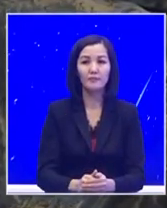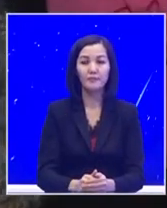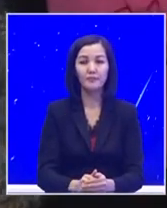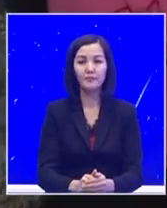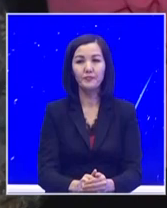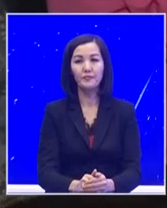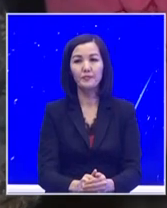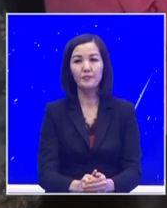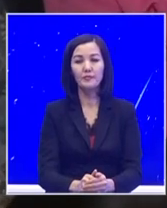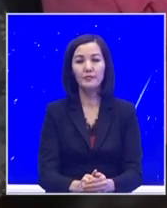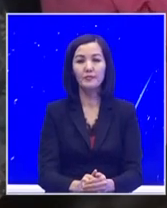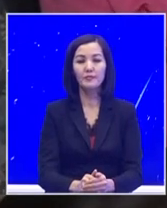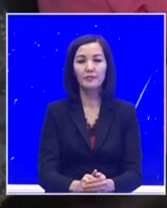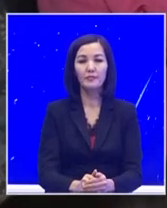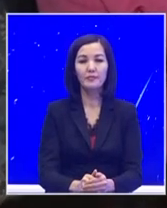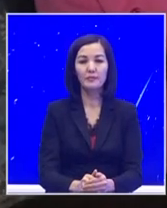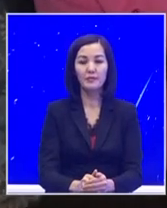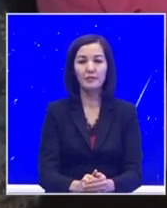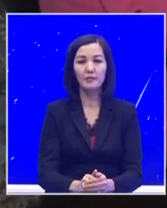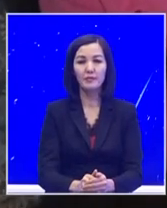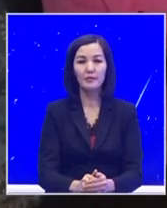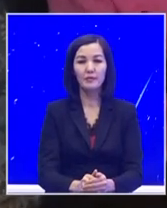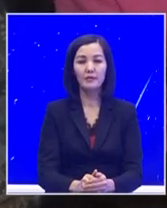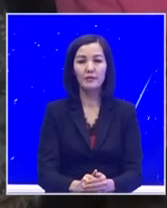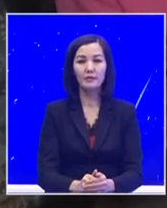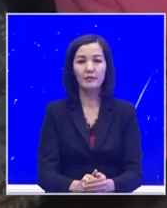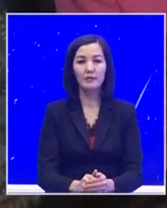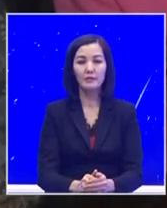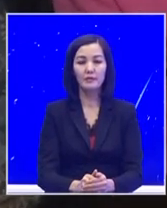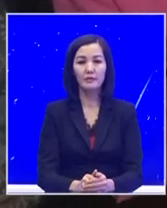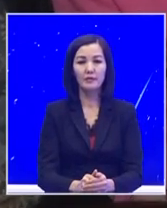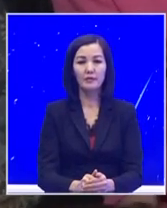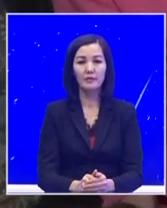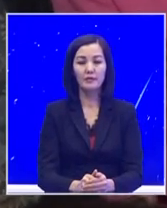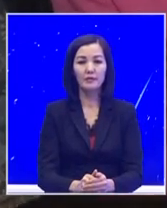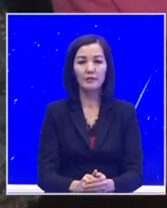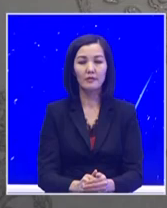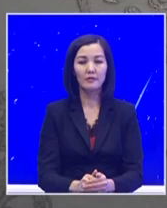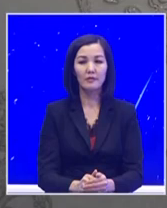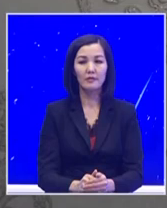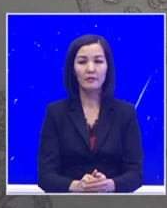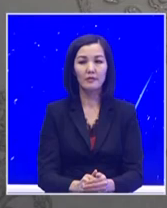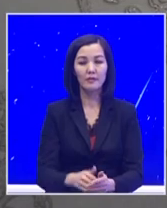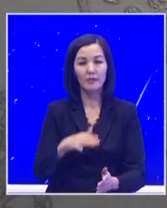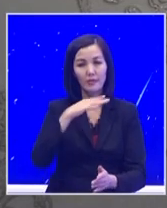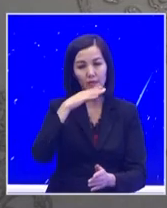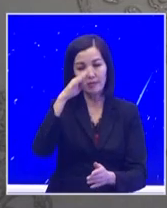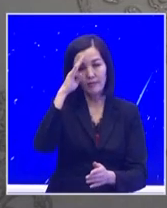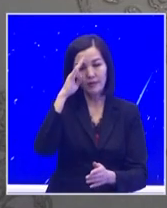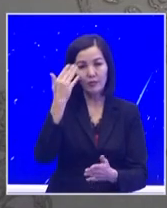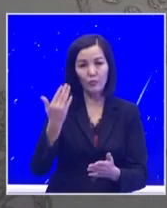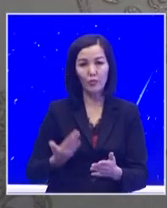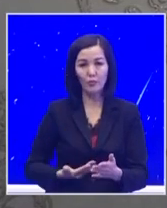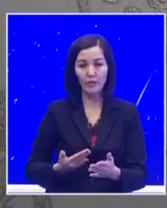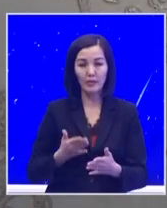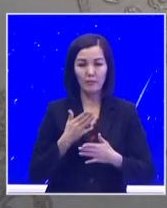Ғылым таппай мақтанба, орын таппай баптанба, құмарланып шаттанба, ойнап босқа күлуге. Әкеміз енді өмірлік